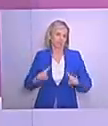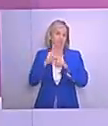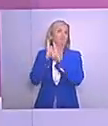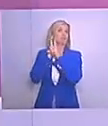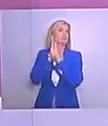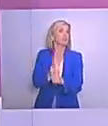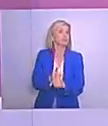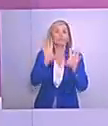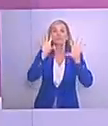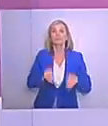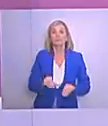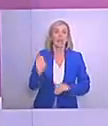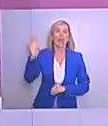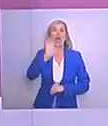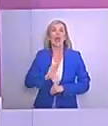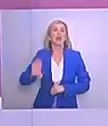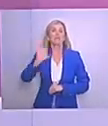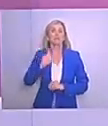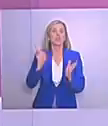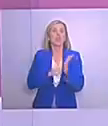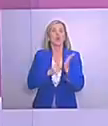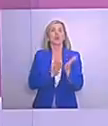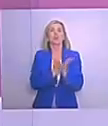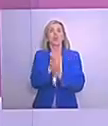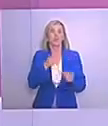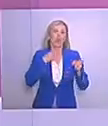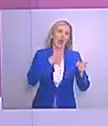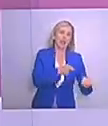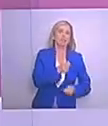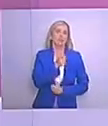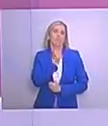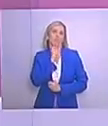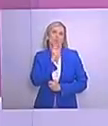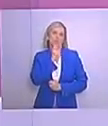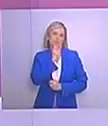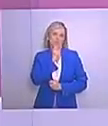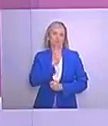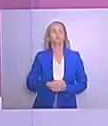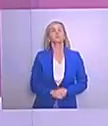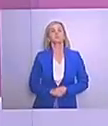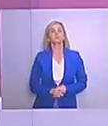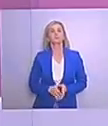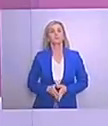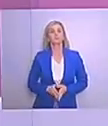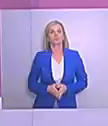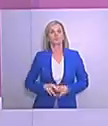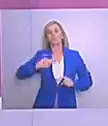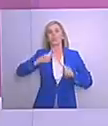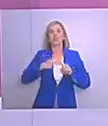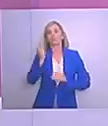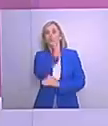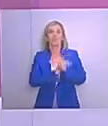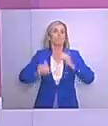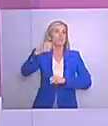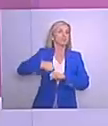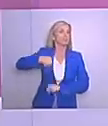τι ρωτάω, γιατί? Μου λέει, τι εννοείς γιατί? Γιατί? Αφού είμαι πρώτη στις Σταυρούς, για ποιο λόγο δεν με